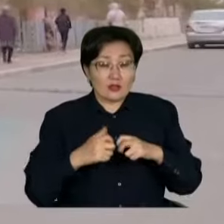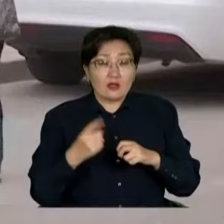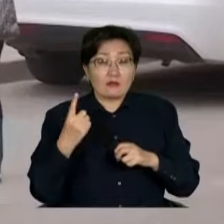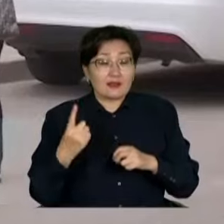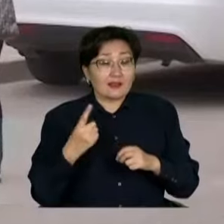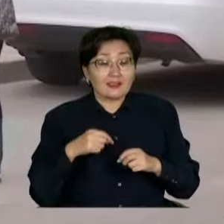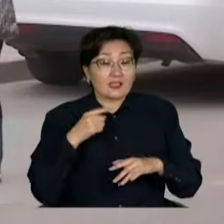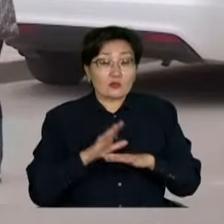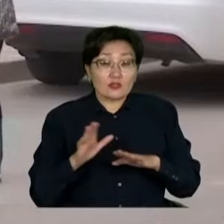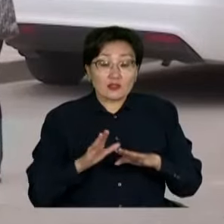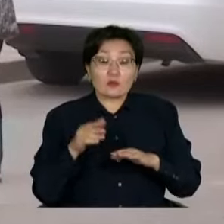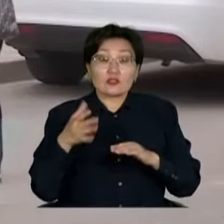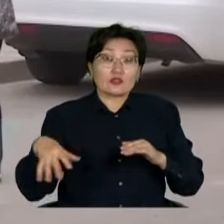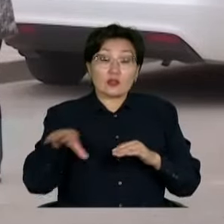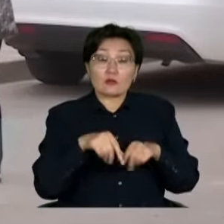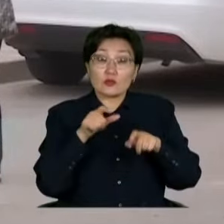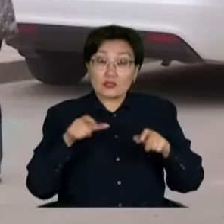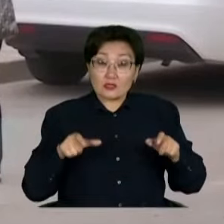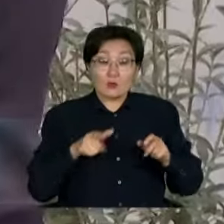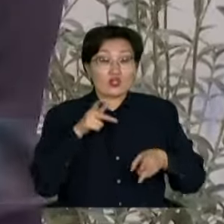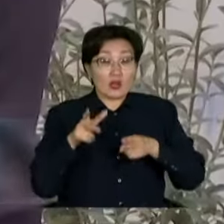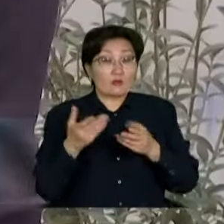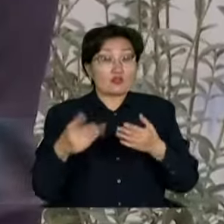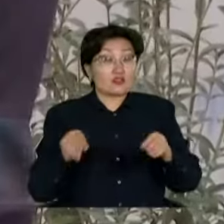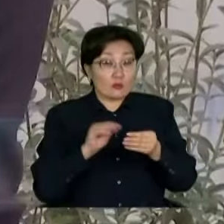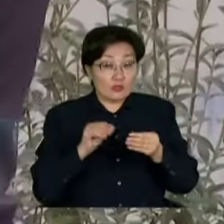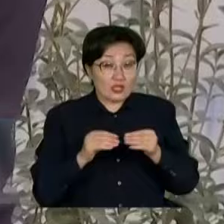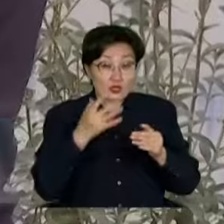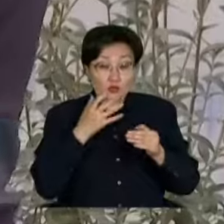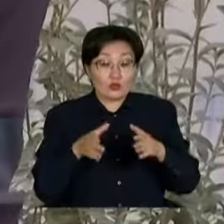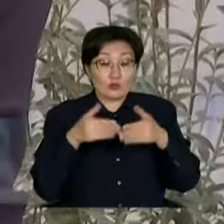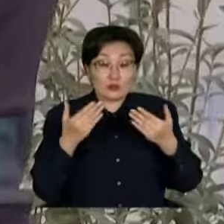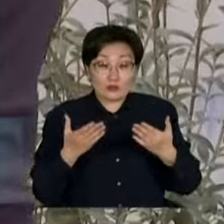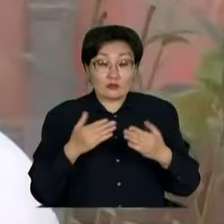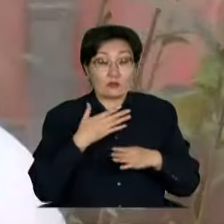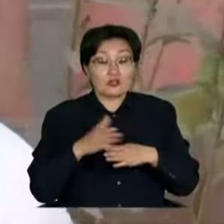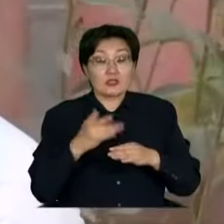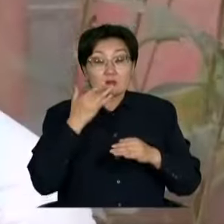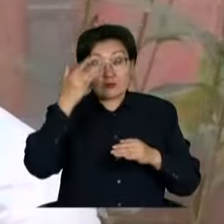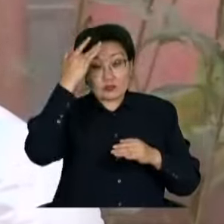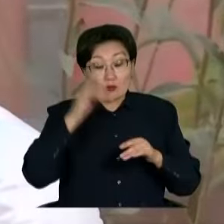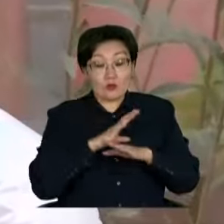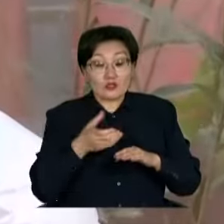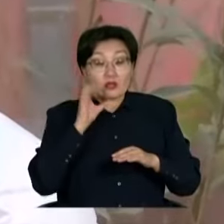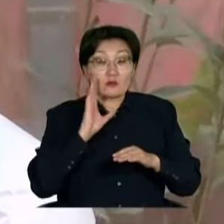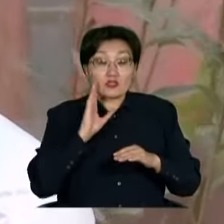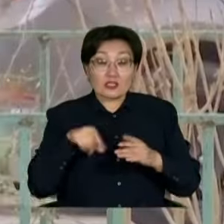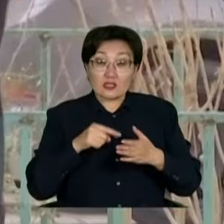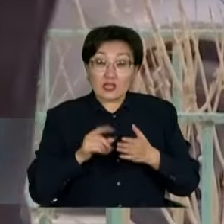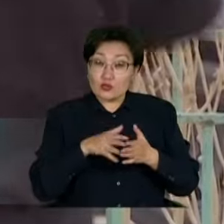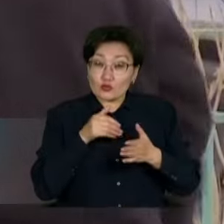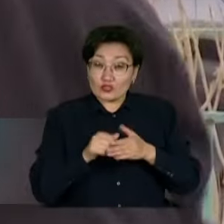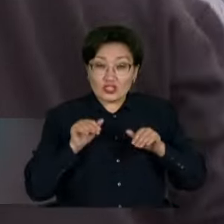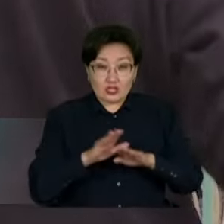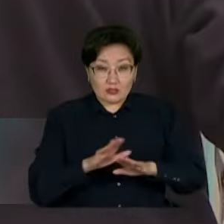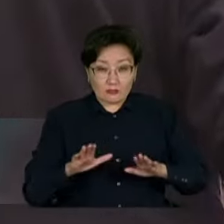уәжі емес. Мына тұрған барлық тұрғындардың да шағымы сол. Жылудың жоқтығы. Бұдан бөлек жаз бойы болмаған ауыз су жырының әлі күнге дейін